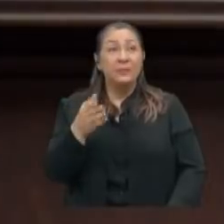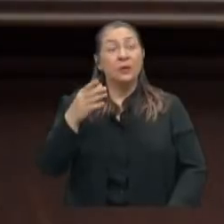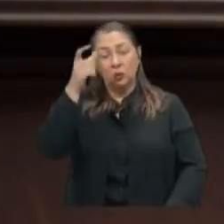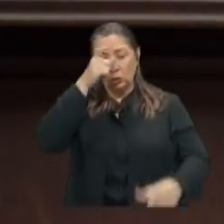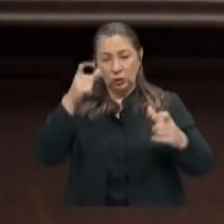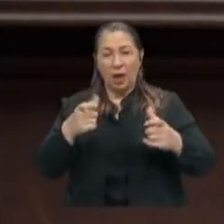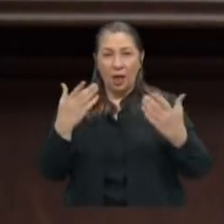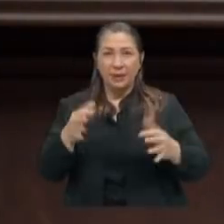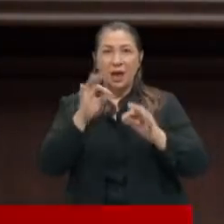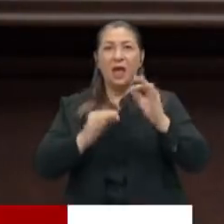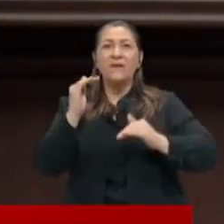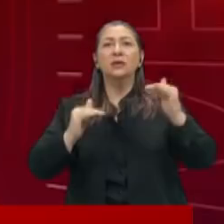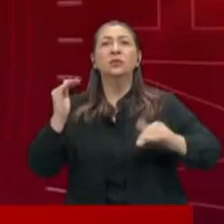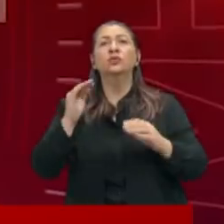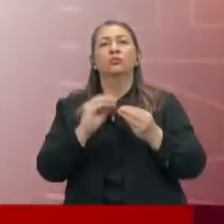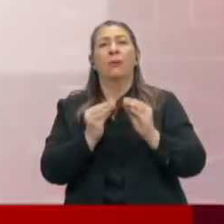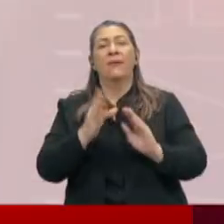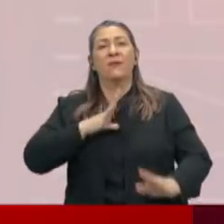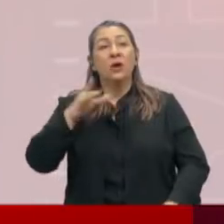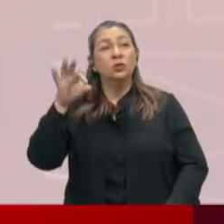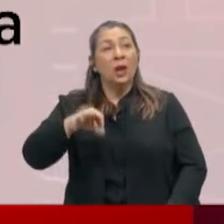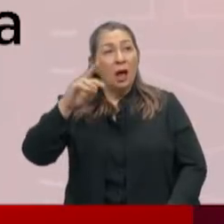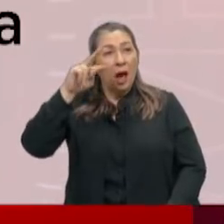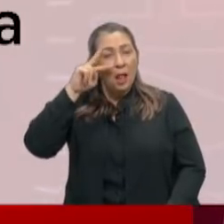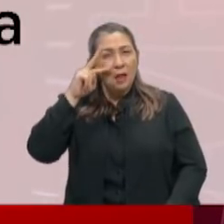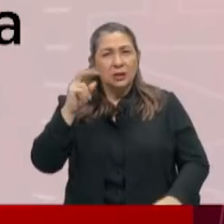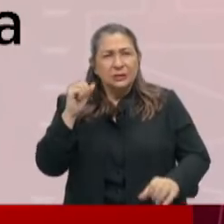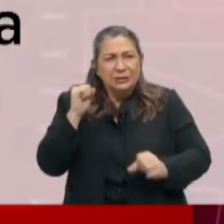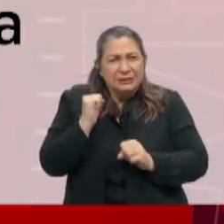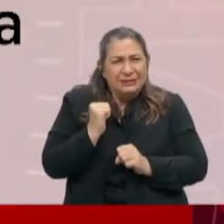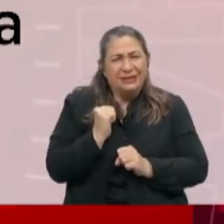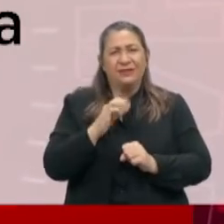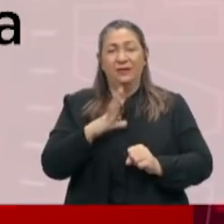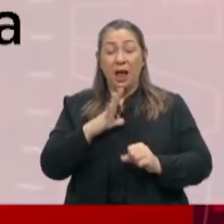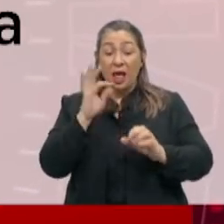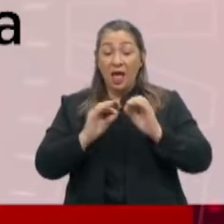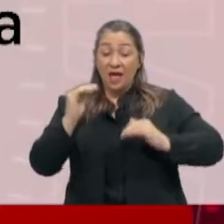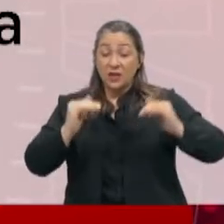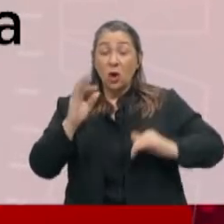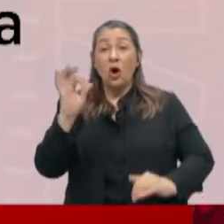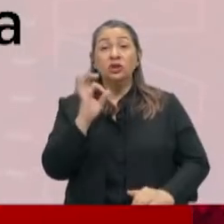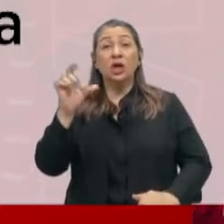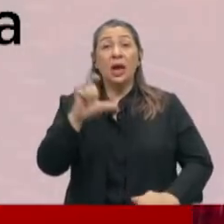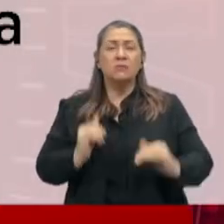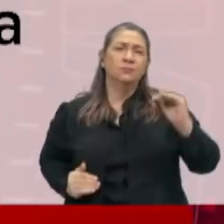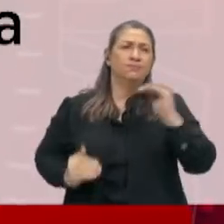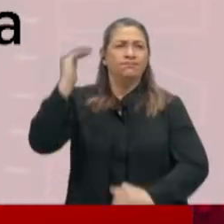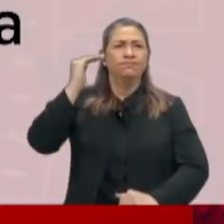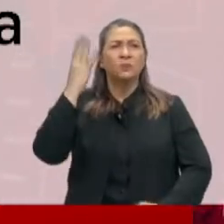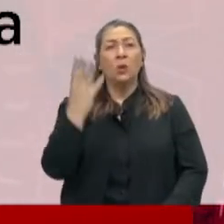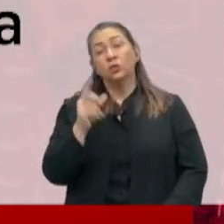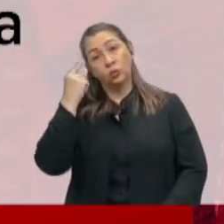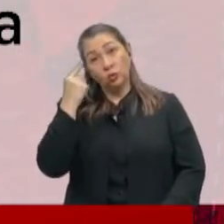Ülkemizde de elbette enflasyon sorunu vardır. Şu anda Aralık ayının kamburunu yaşıyoruz. Enflasyonun Ocak ayında pik noktaya